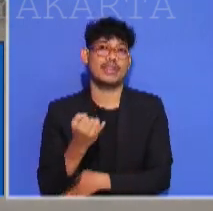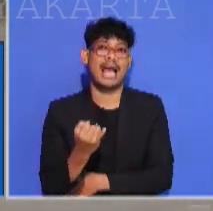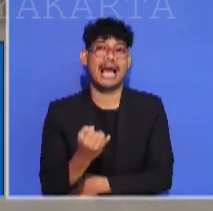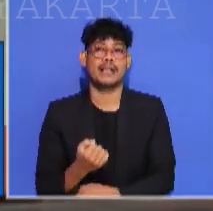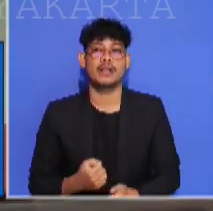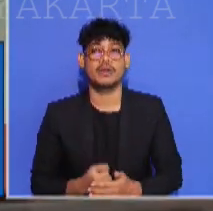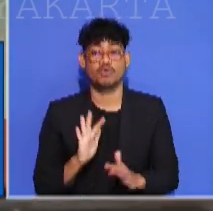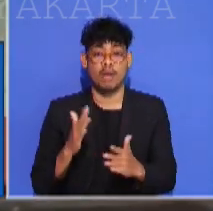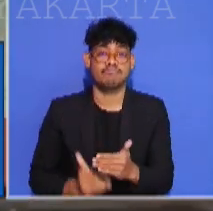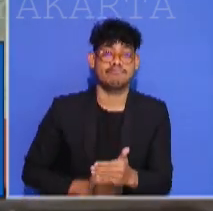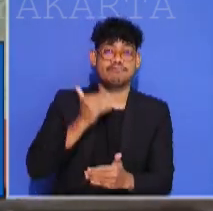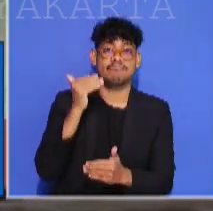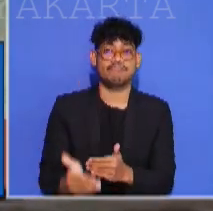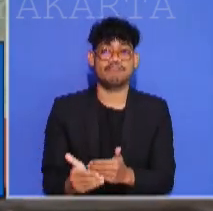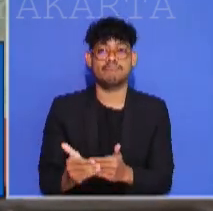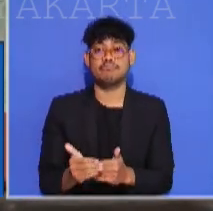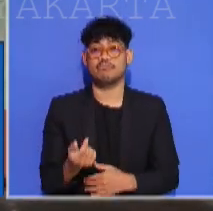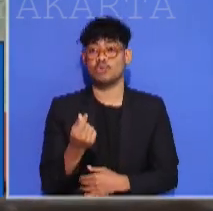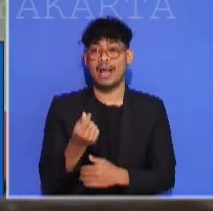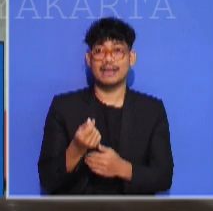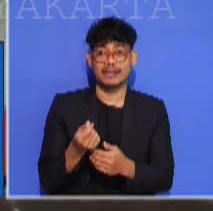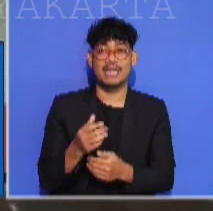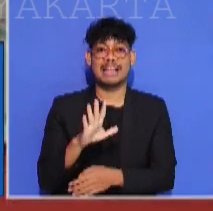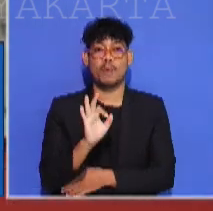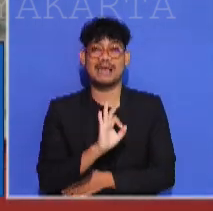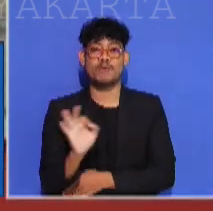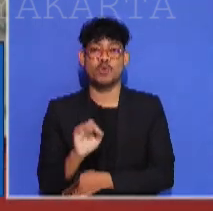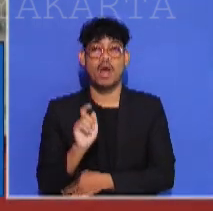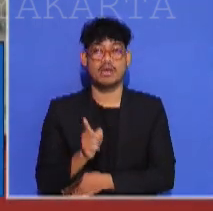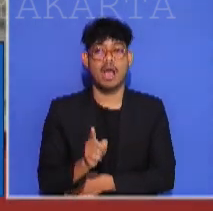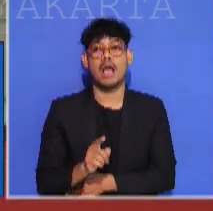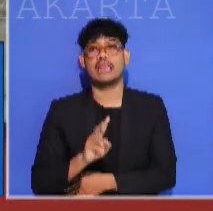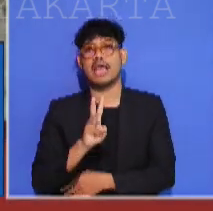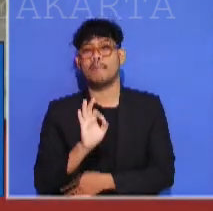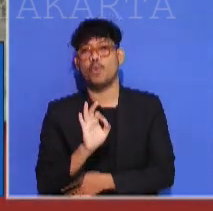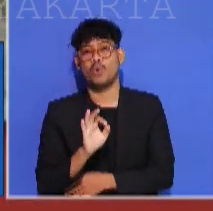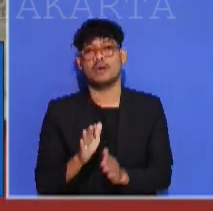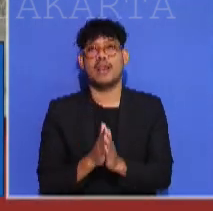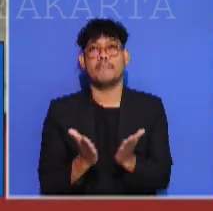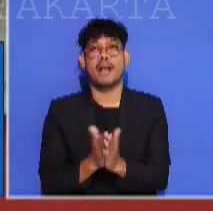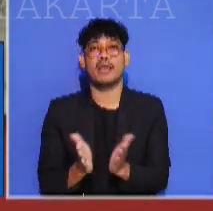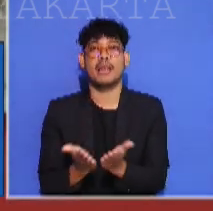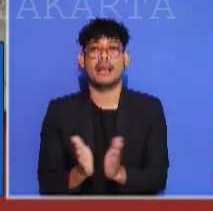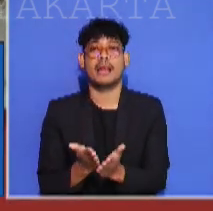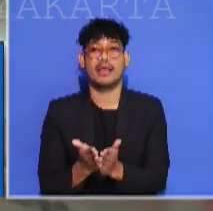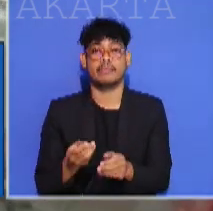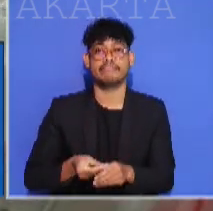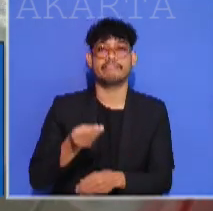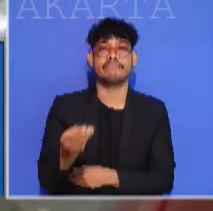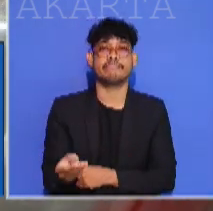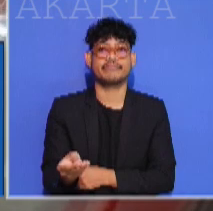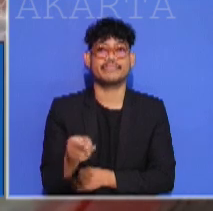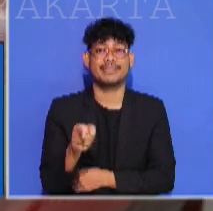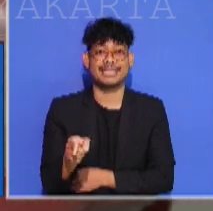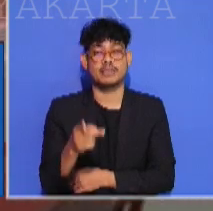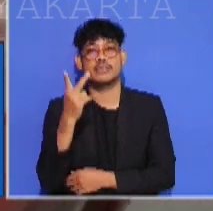Setelah transaksi berhasil, uang pecahan 50 ribuan sebanyak 30 lembar yang dibawa pelaku diserahkan kepada penjaga toko.